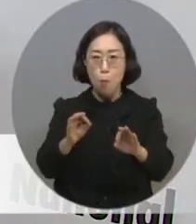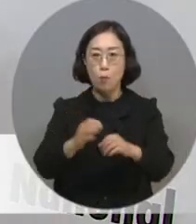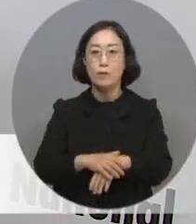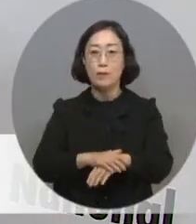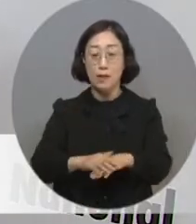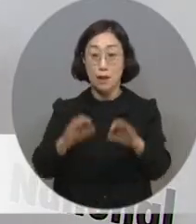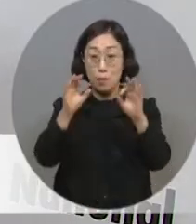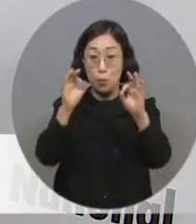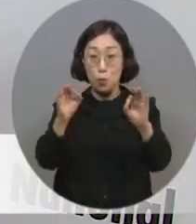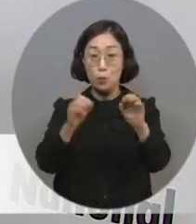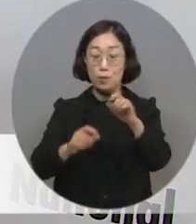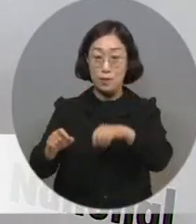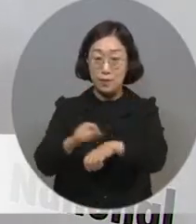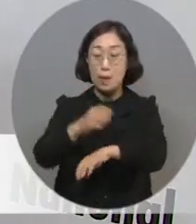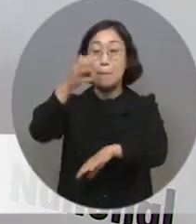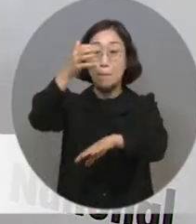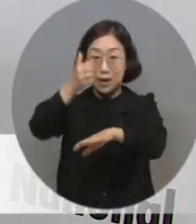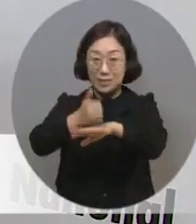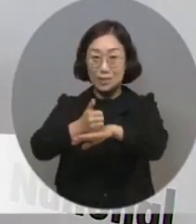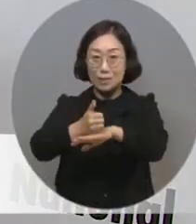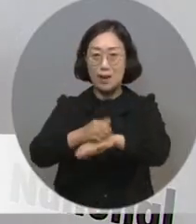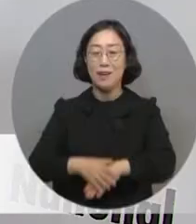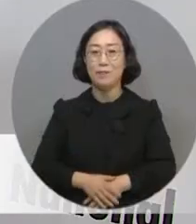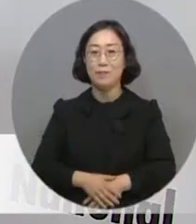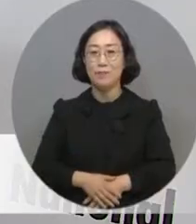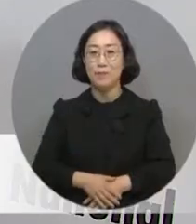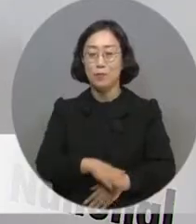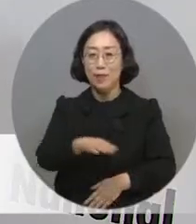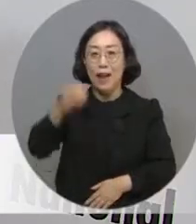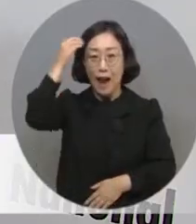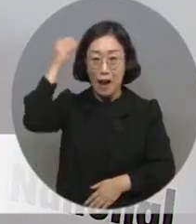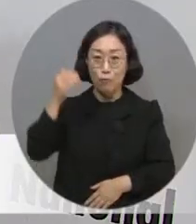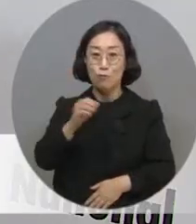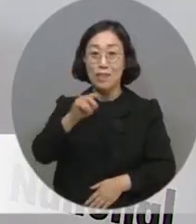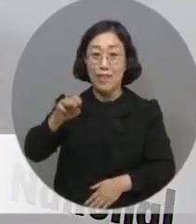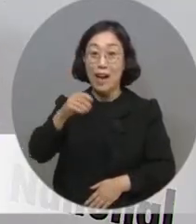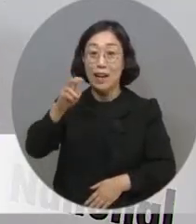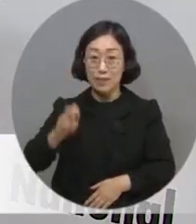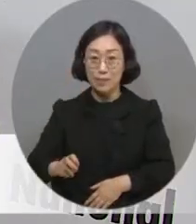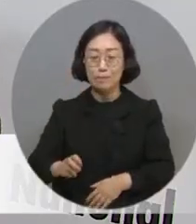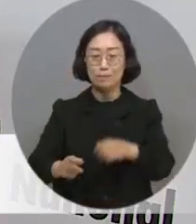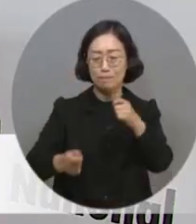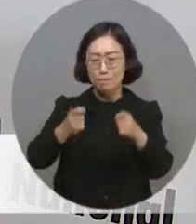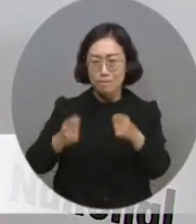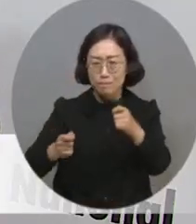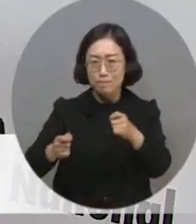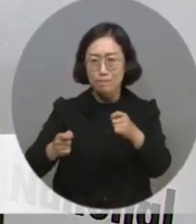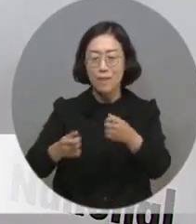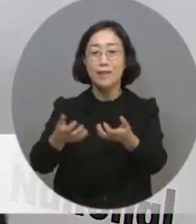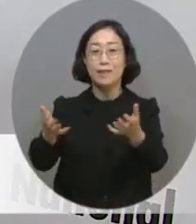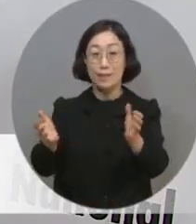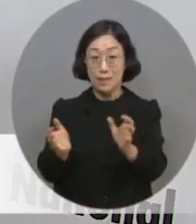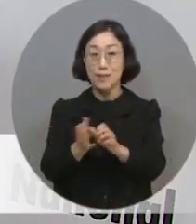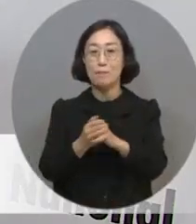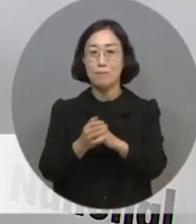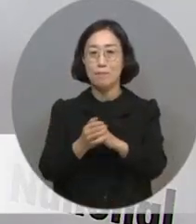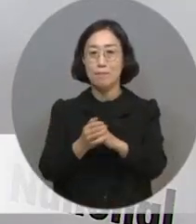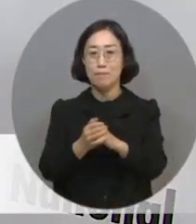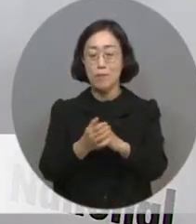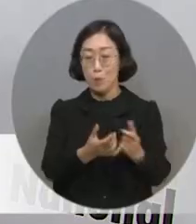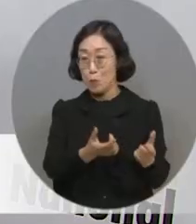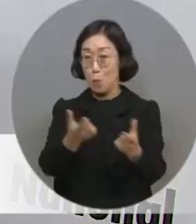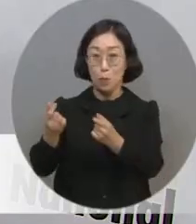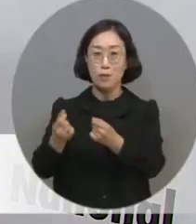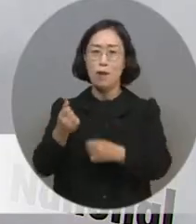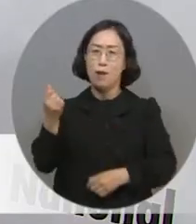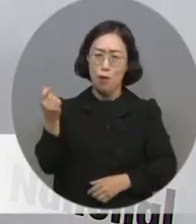좋겠고요. 또 특히 저희 마지막 공연은 한국 양금을 이제 많은 연주자들이 올라가서 함께